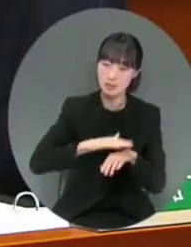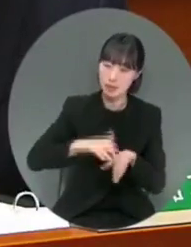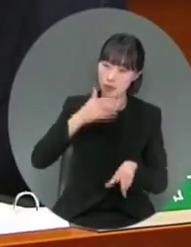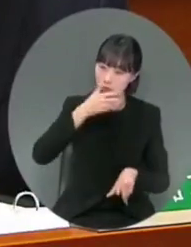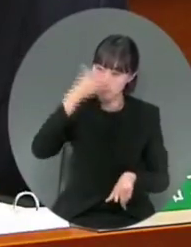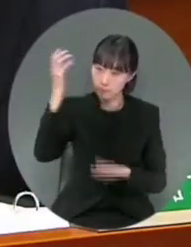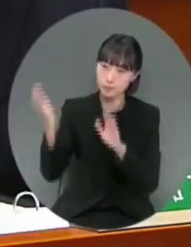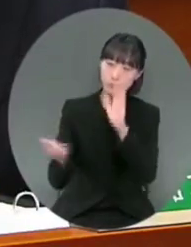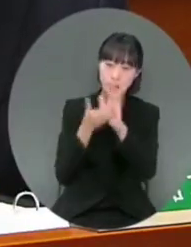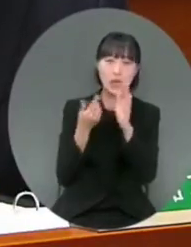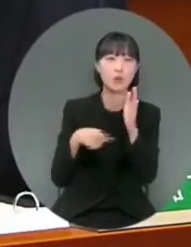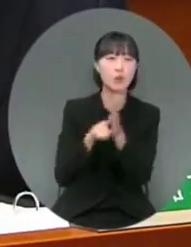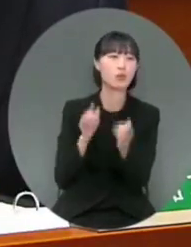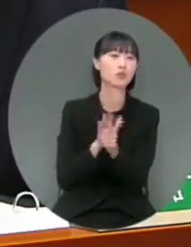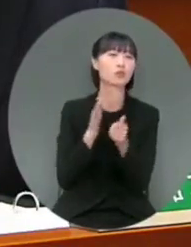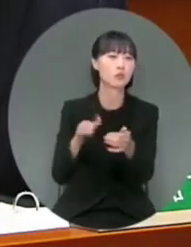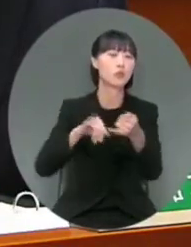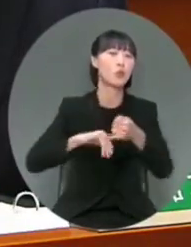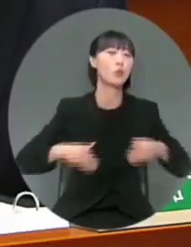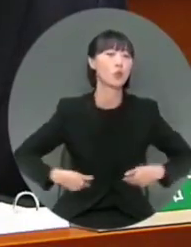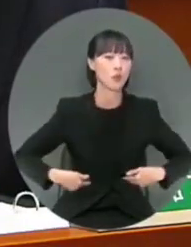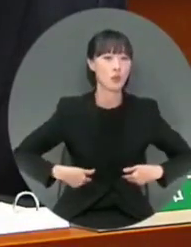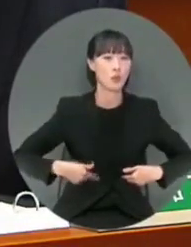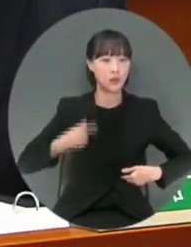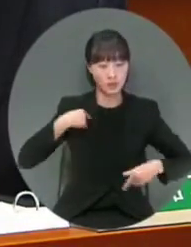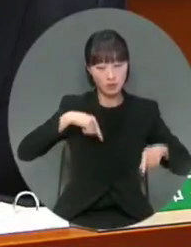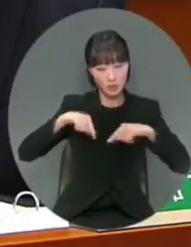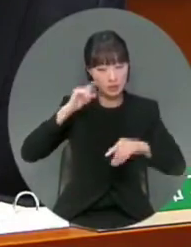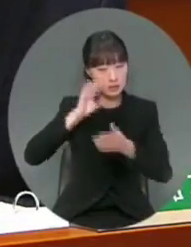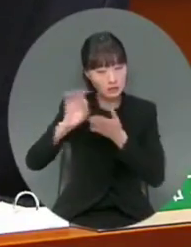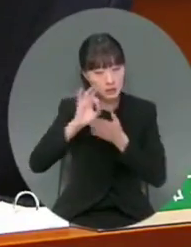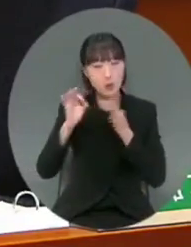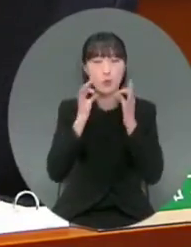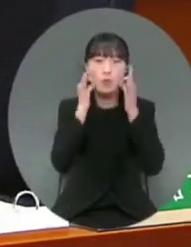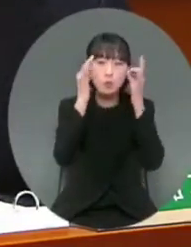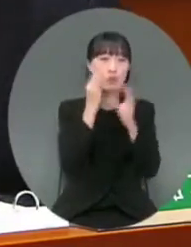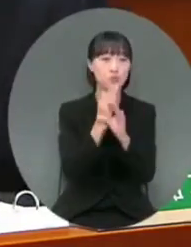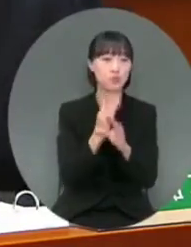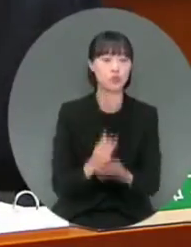된다 이런 제도 정착을 위해 노력을 하고 있거든요.